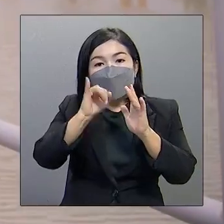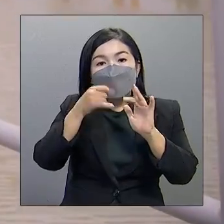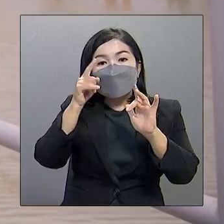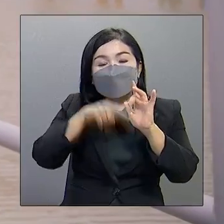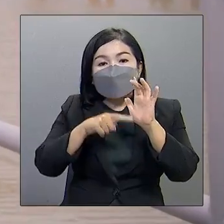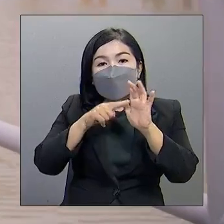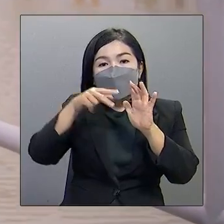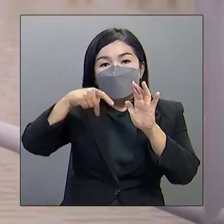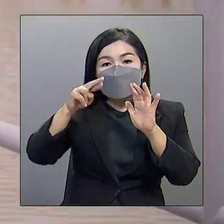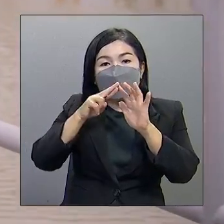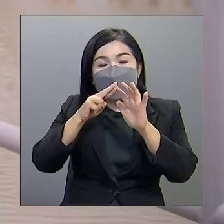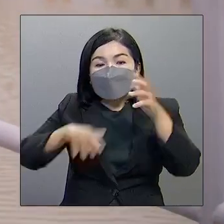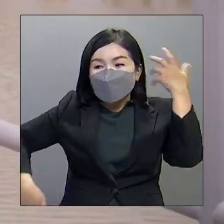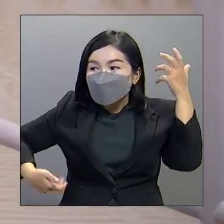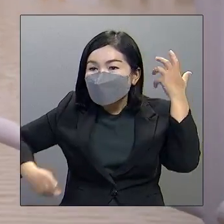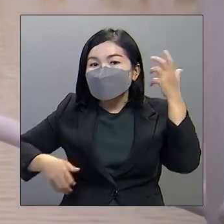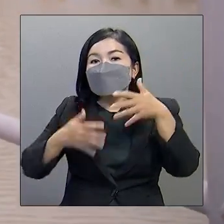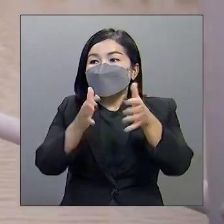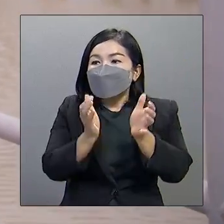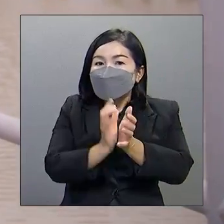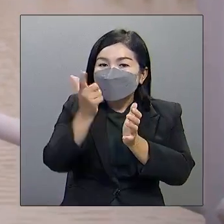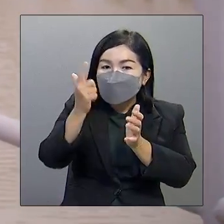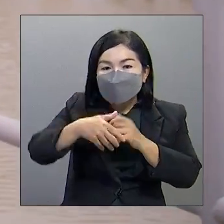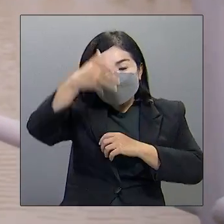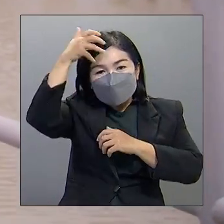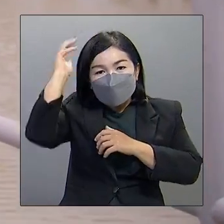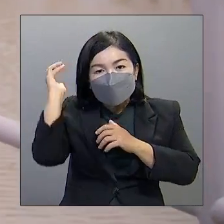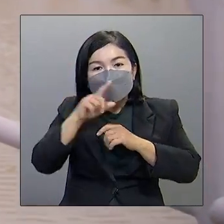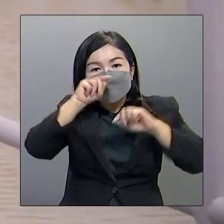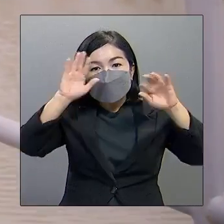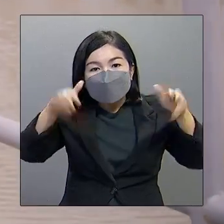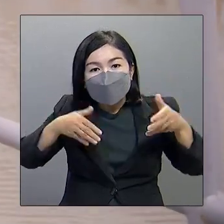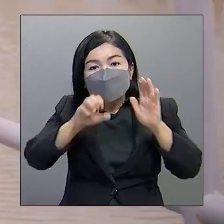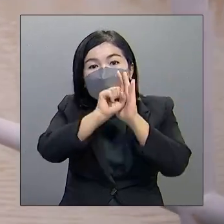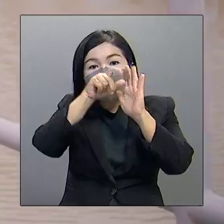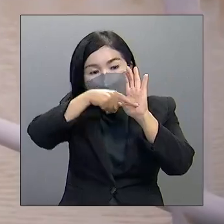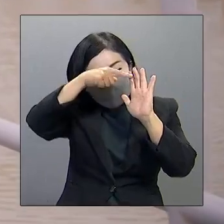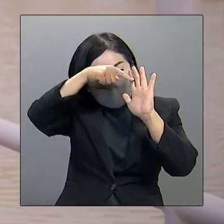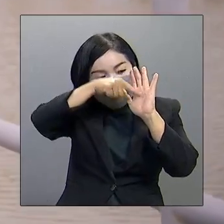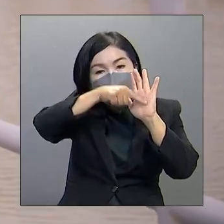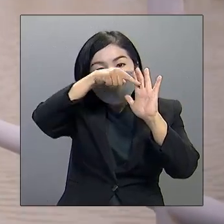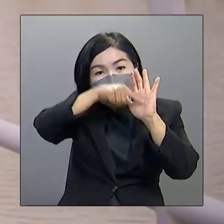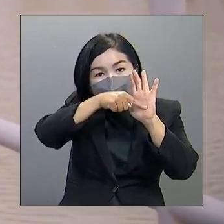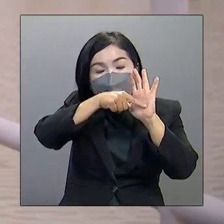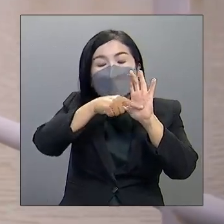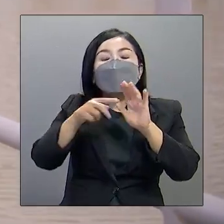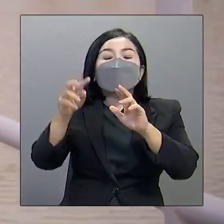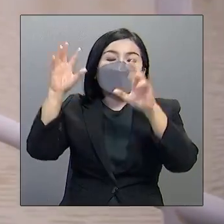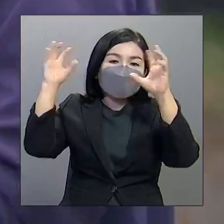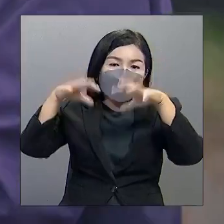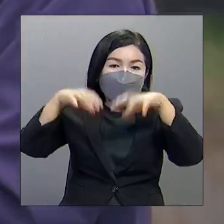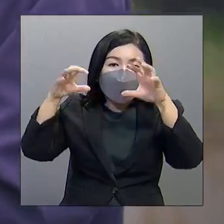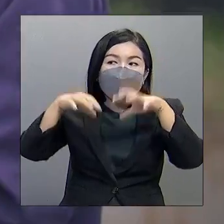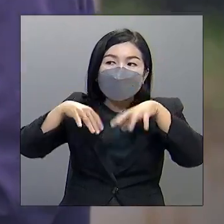ทางด้านลพบุรีนะครับอ่างทองสิงห์บุรีชัยนาทนะครับยาวไปจนถึงสุพรรณบุรีเนี่ยจะเป็นพื้นที่ที่โซนที่มีฝนตกหนัก เอาเล